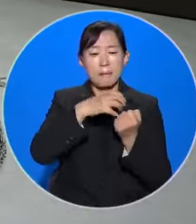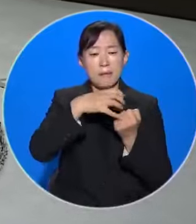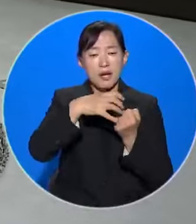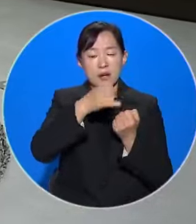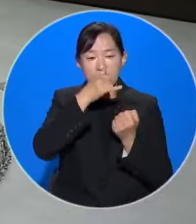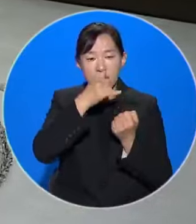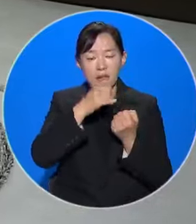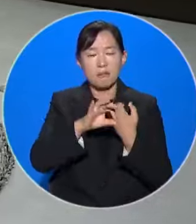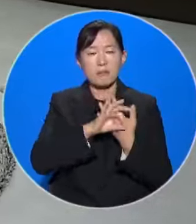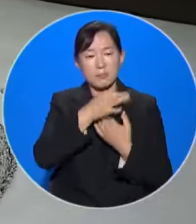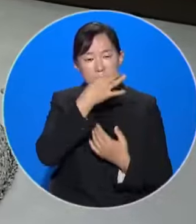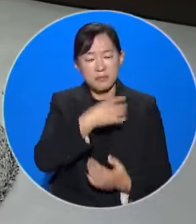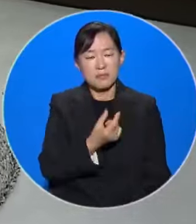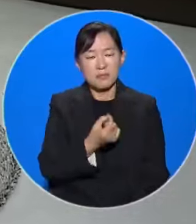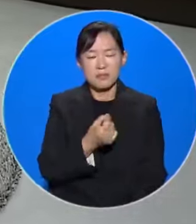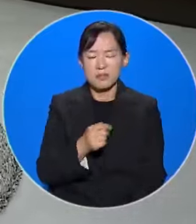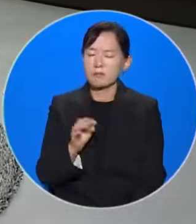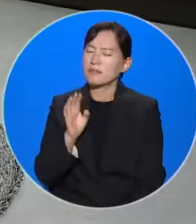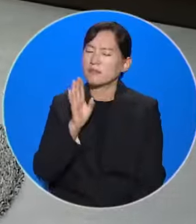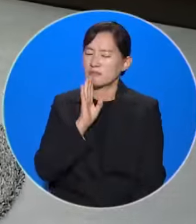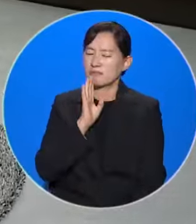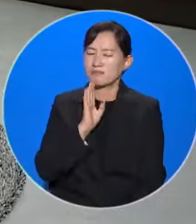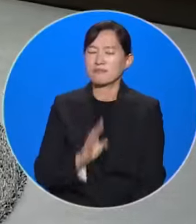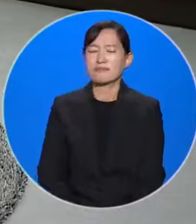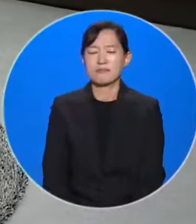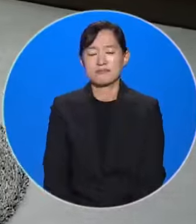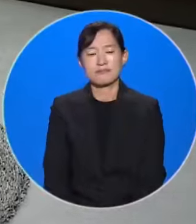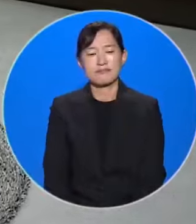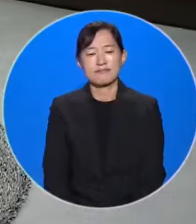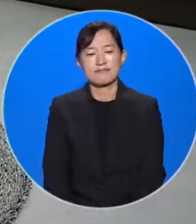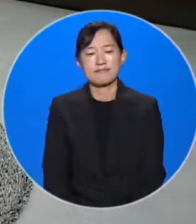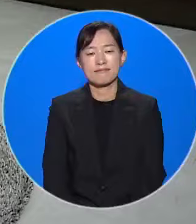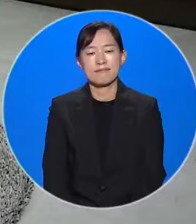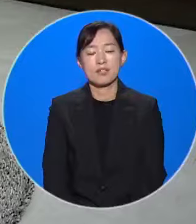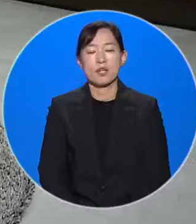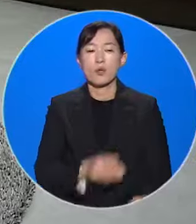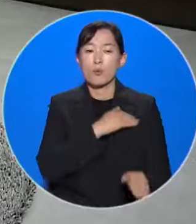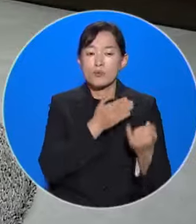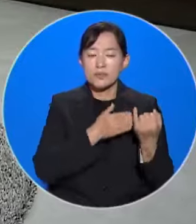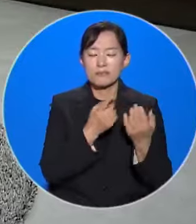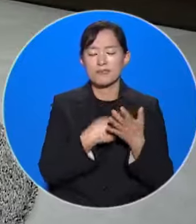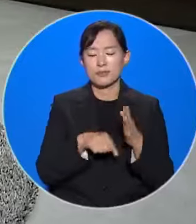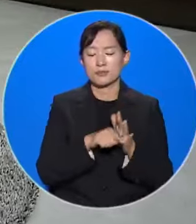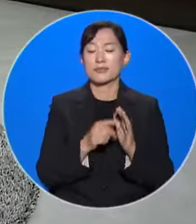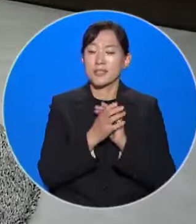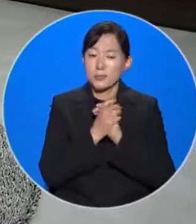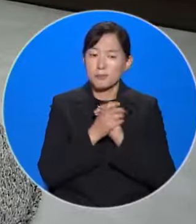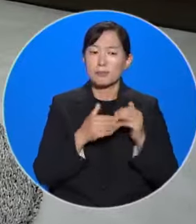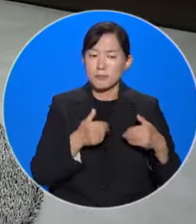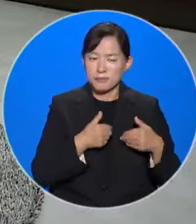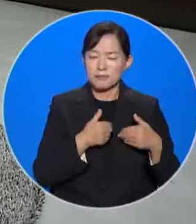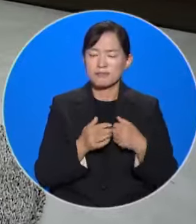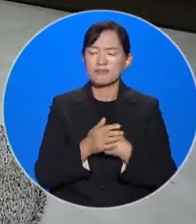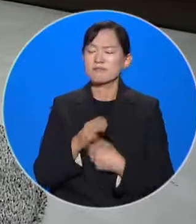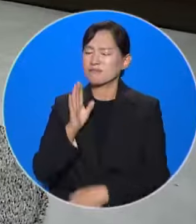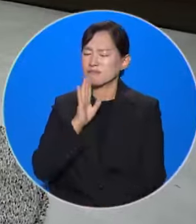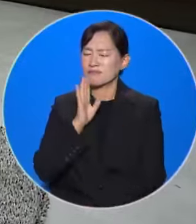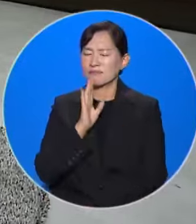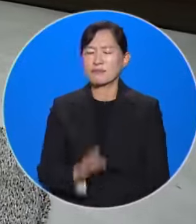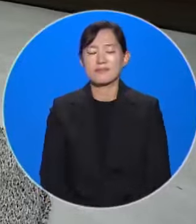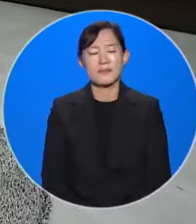그럼 많이 힘드시겠네요, 권사님도. 네네네. 어, 우리 권사님 위해서도 기도가 필요하겠네, 그렇죠? 네네. 그래요.